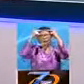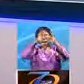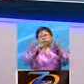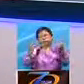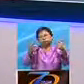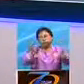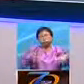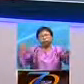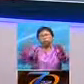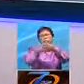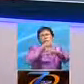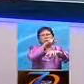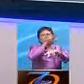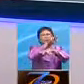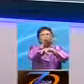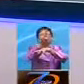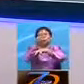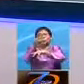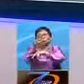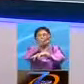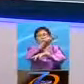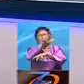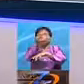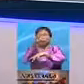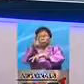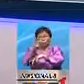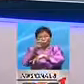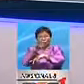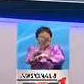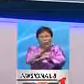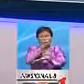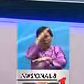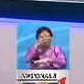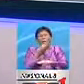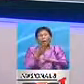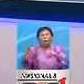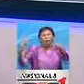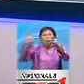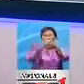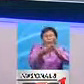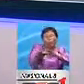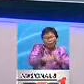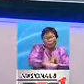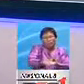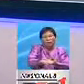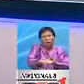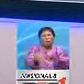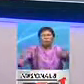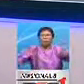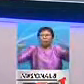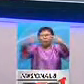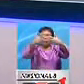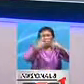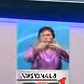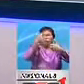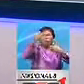Dalam kejadian 3.20 petang semalam, ibu bapa empat beradik itu maut apabila kereta yang mereka semua naiki bertembung dengan